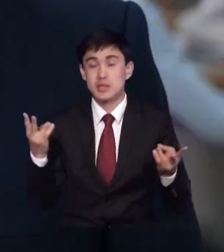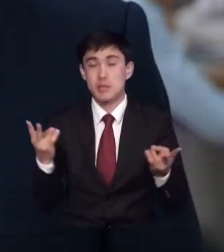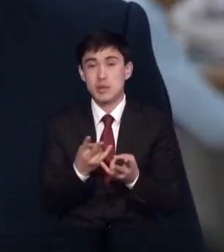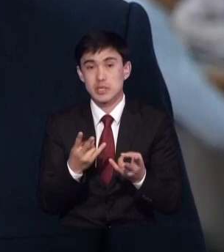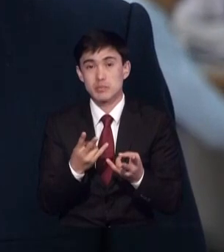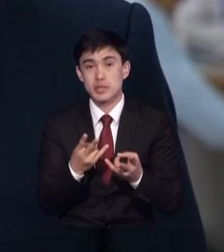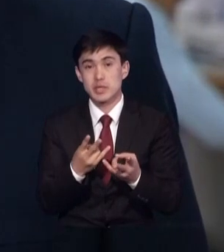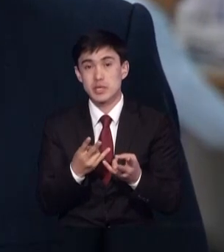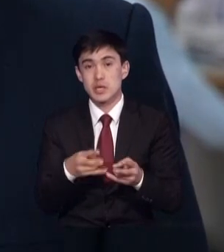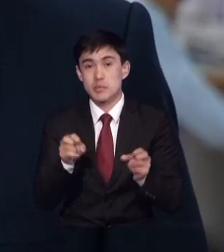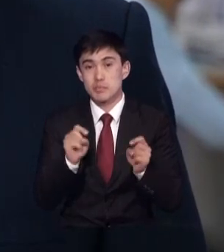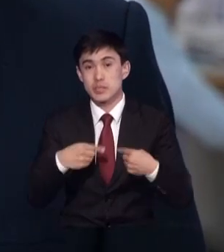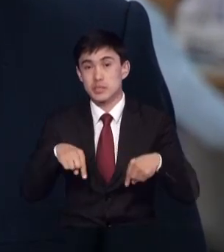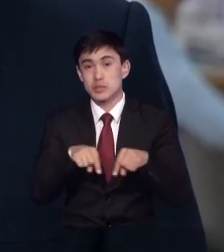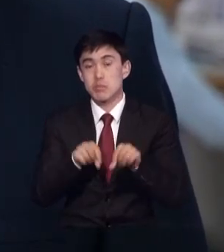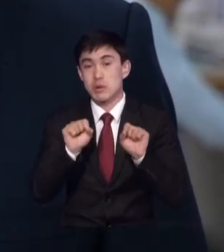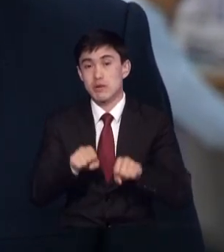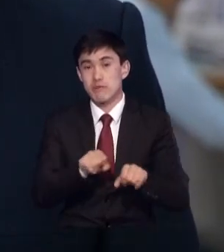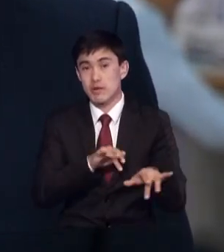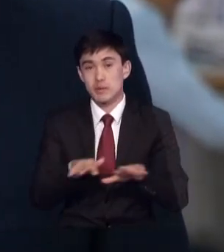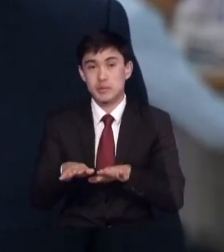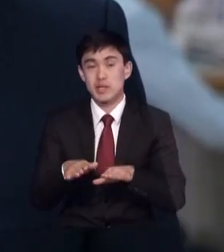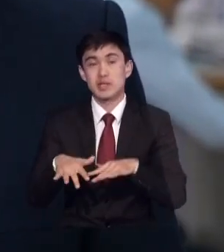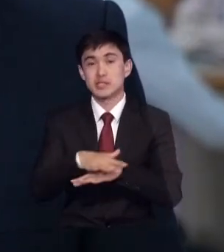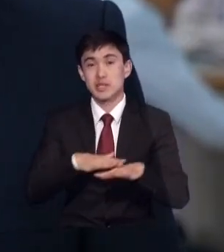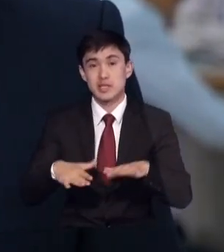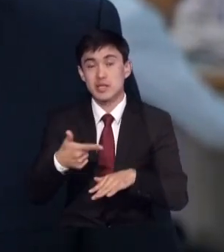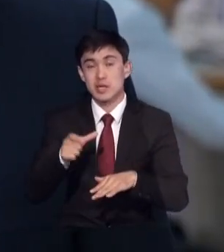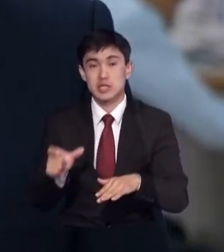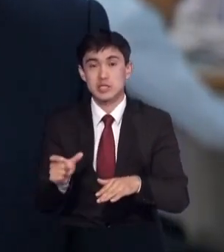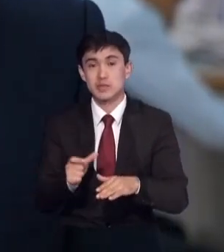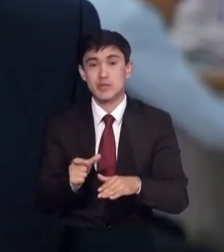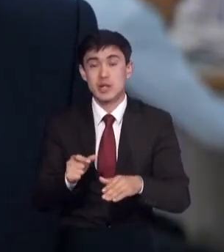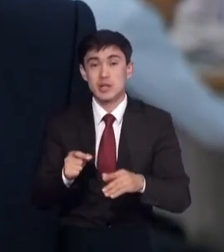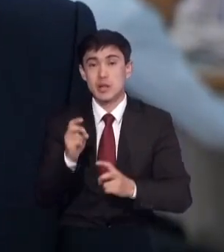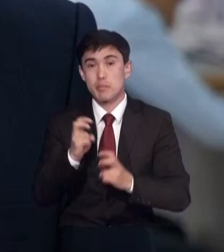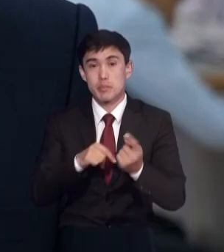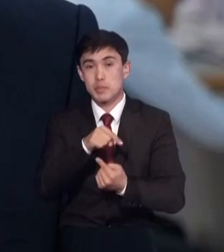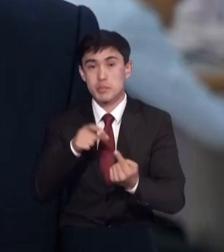необходимые компетенции правовые для населения, для граждан, для